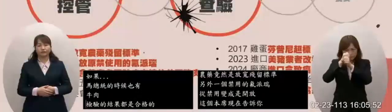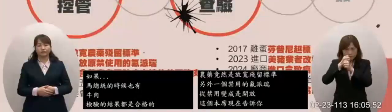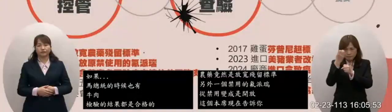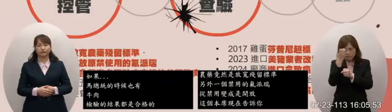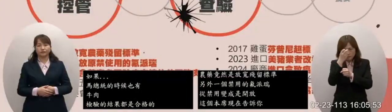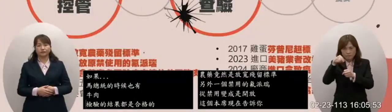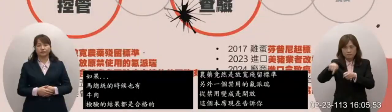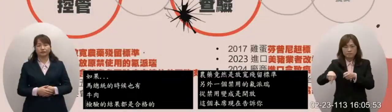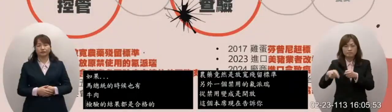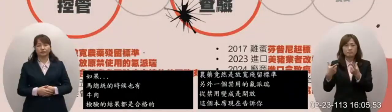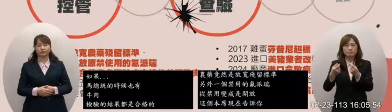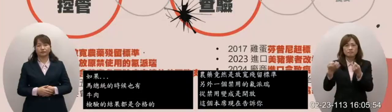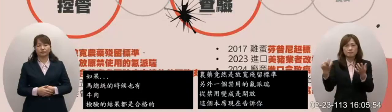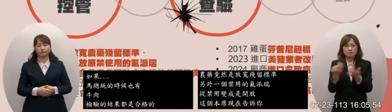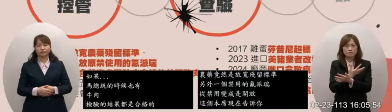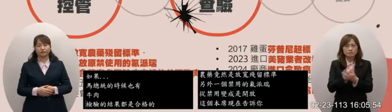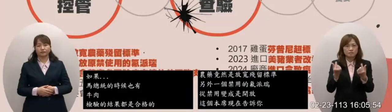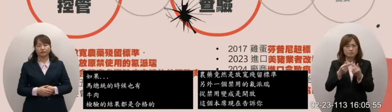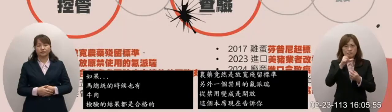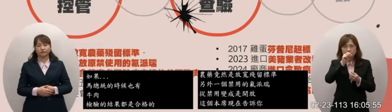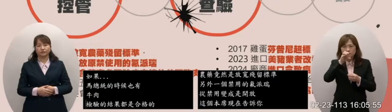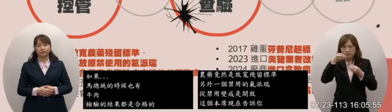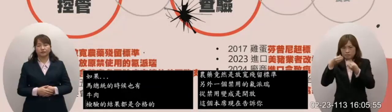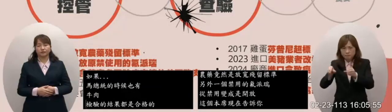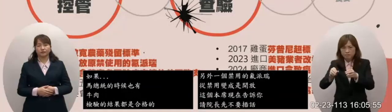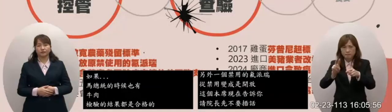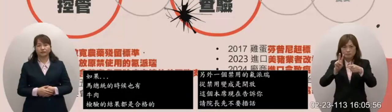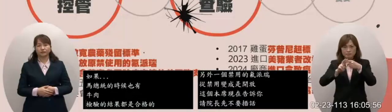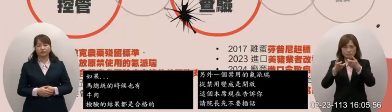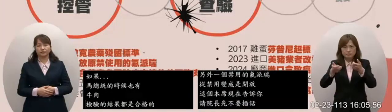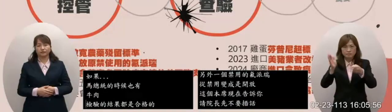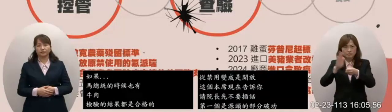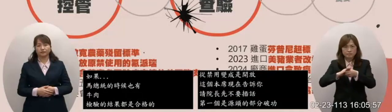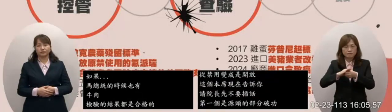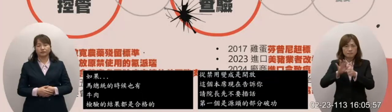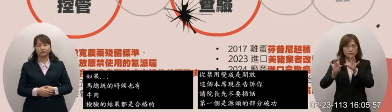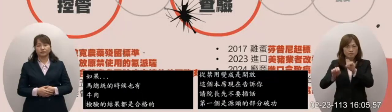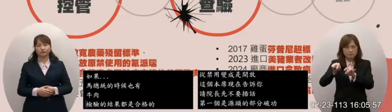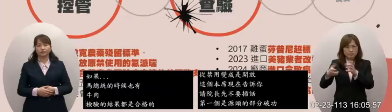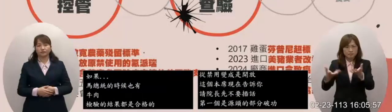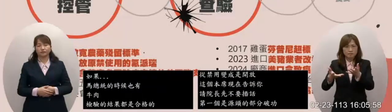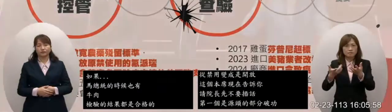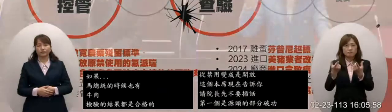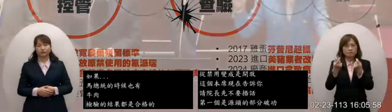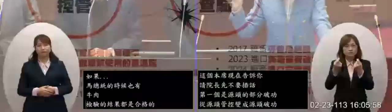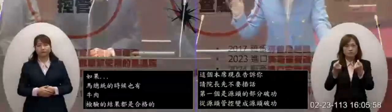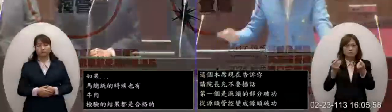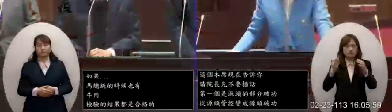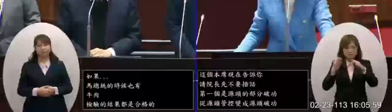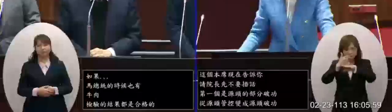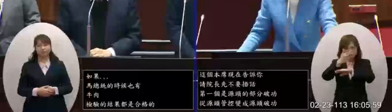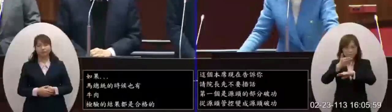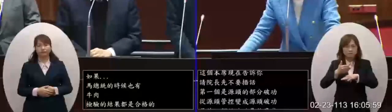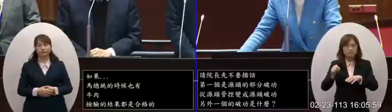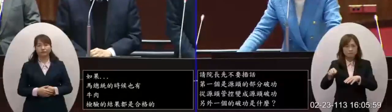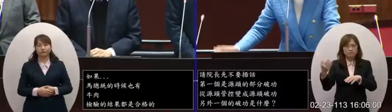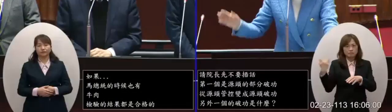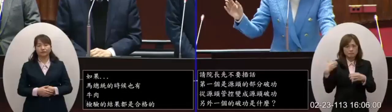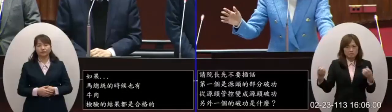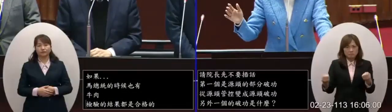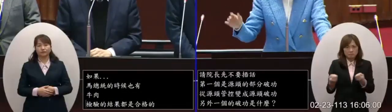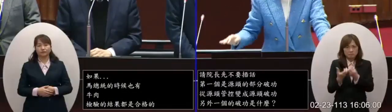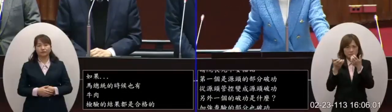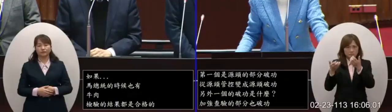空，包括这个鸡蛋分埔你的事件，我们可以看到超标，这个当时也是一个很重大的实案事件